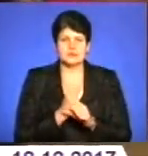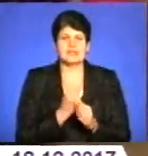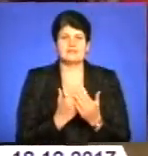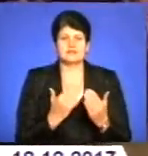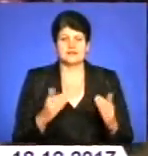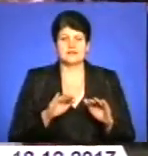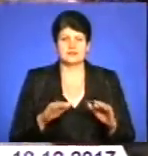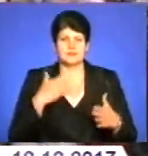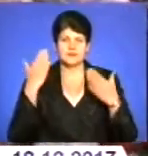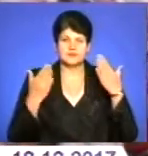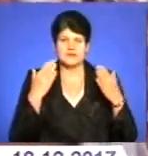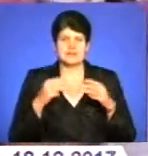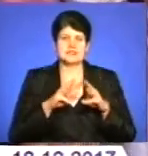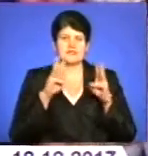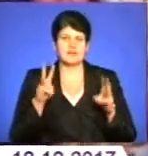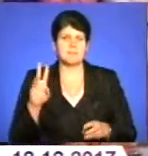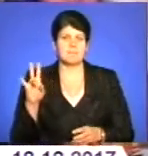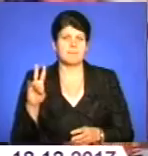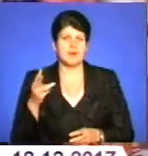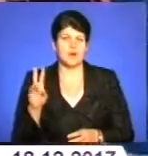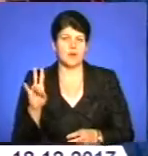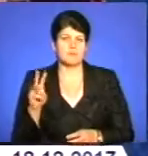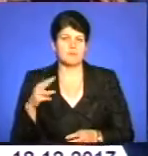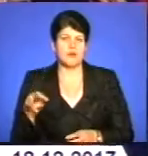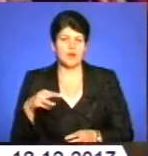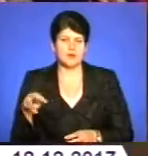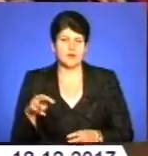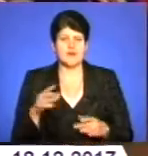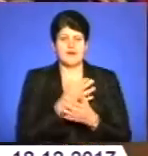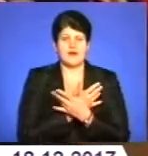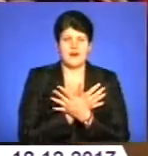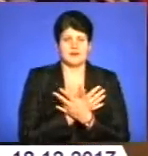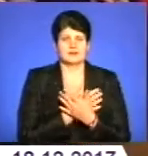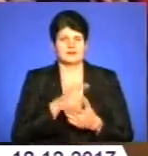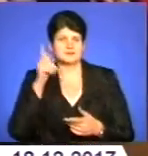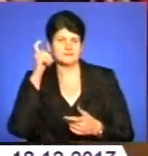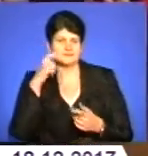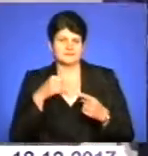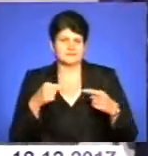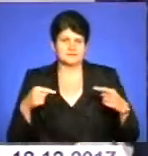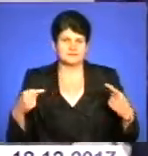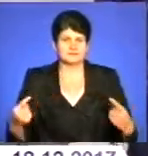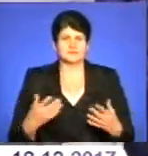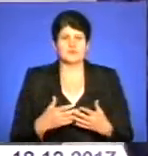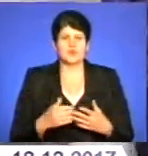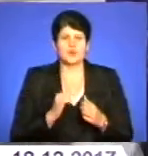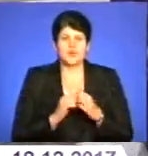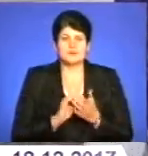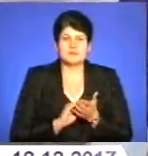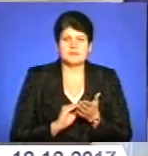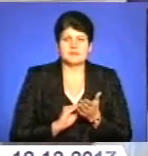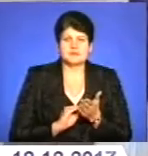Дітей розважали Святий Миколай, Ангелята, Антипко, вітали старші школярі і священники. Кожен з дітей писав